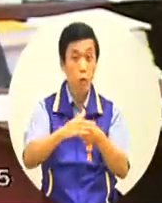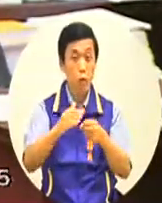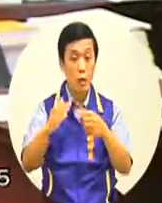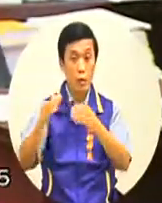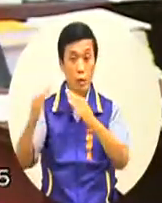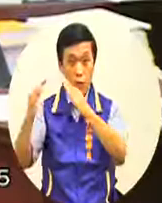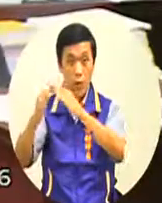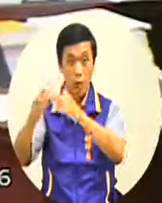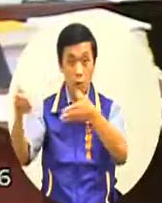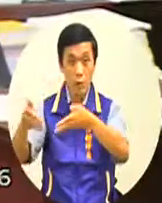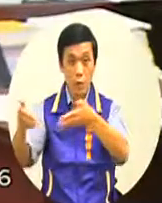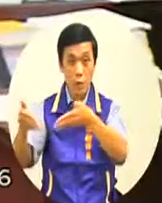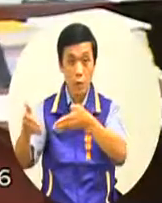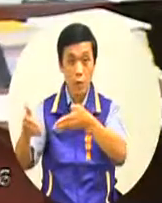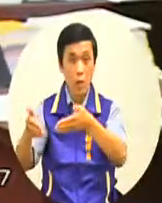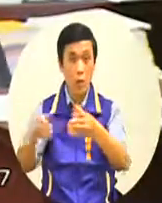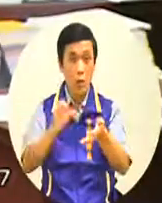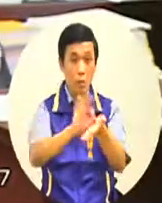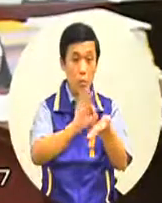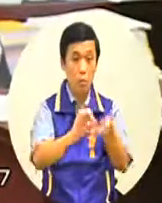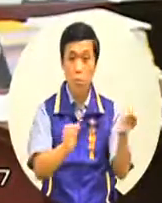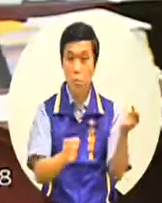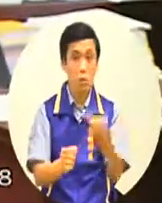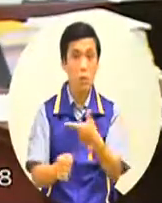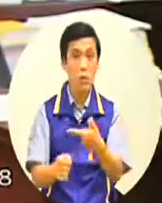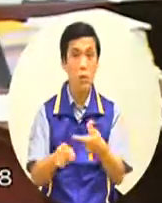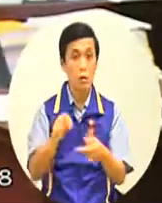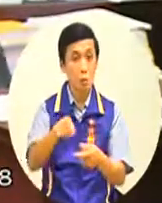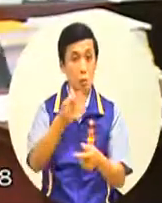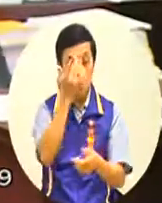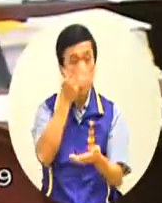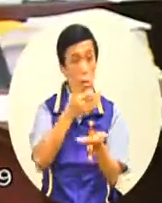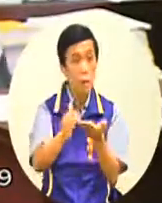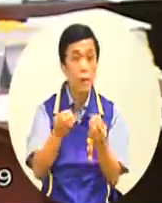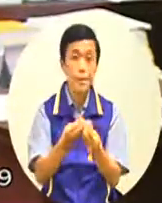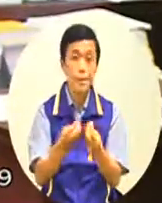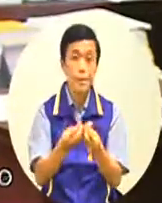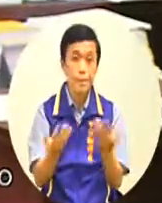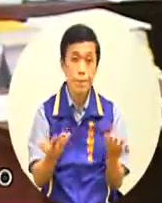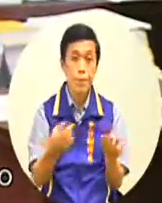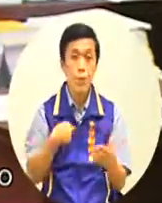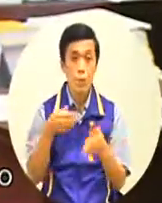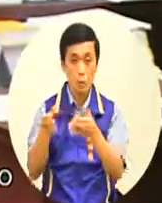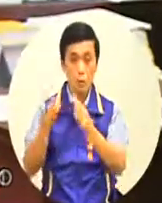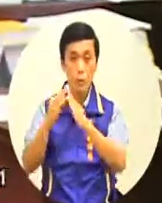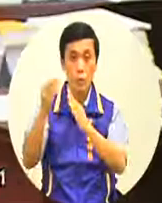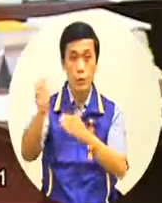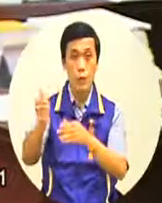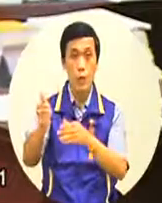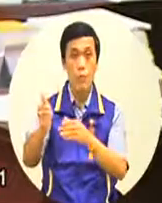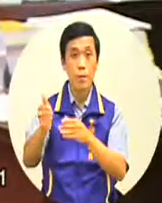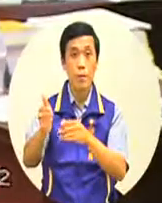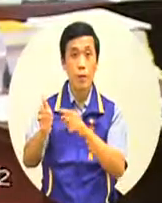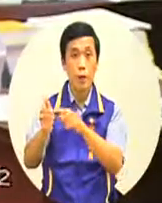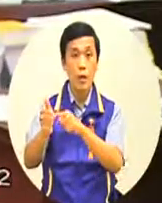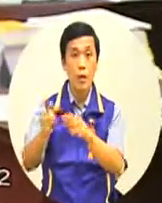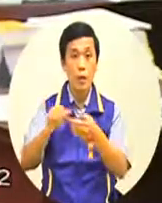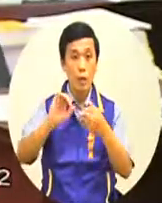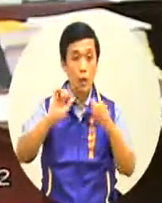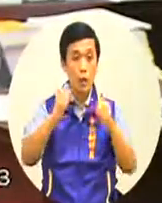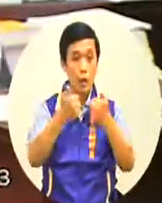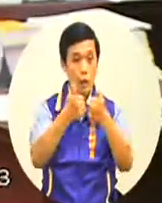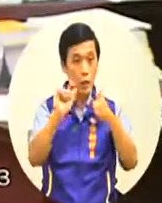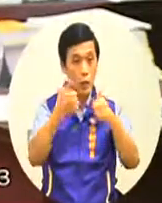能还要更多的钱。所以这部分怎么样去突破这个困境，我也跟局长在会、在议会以外，我们